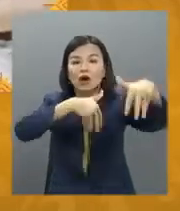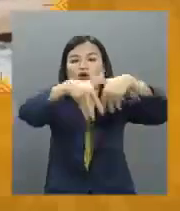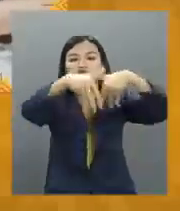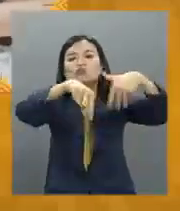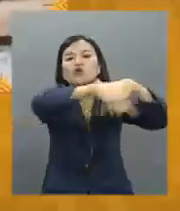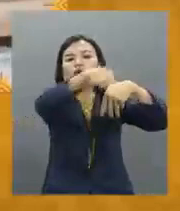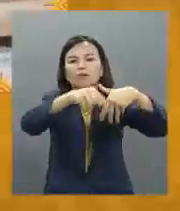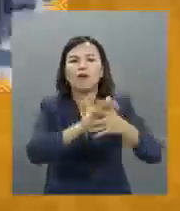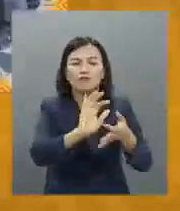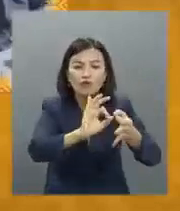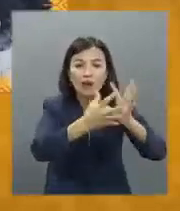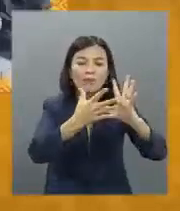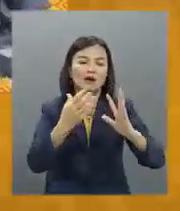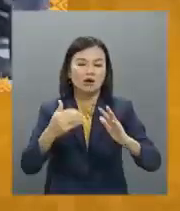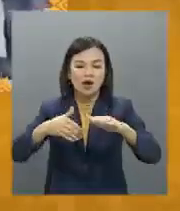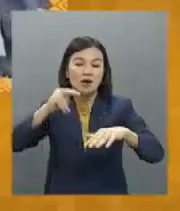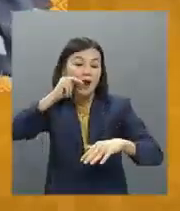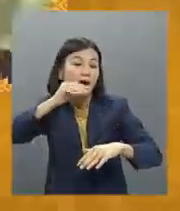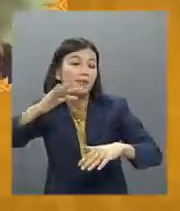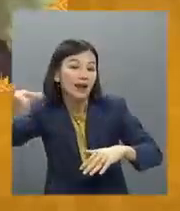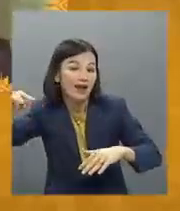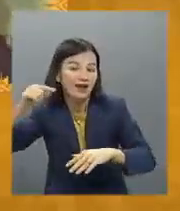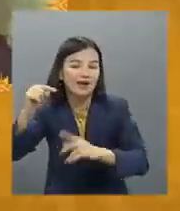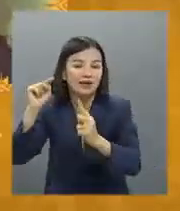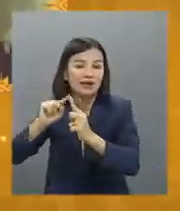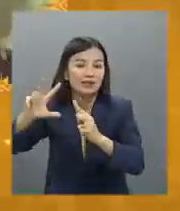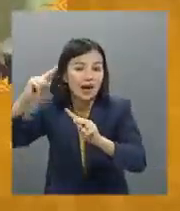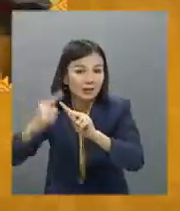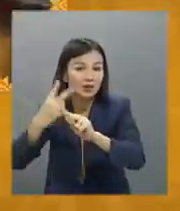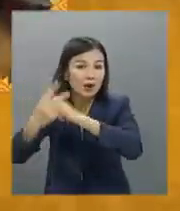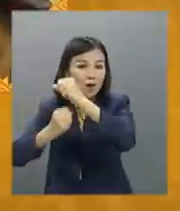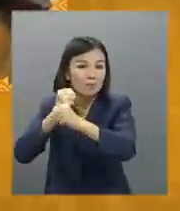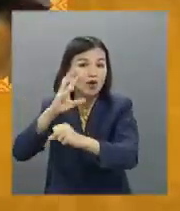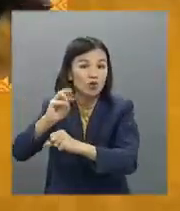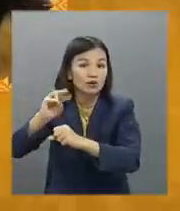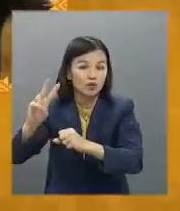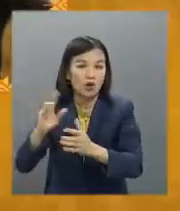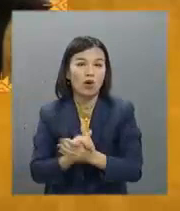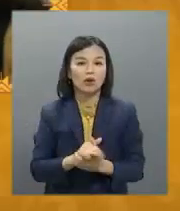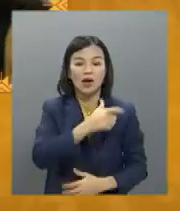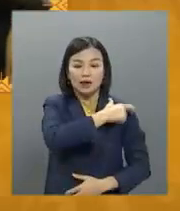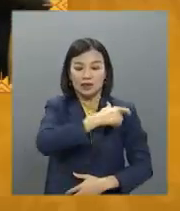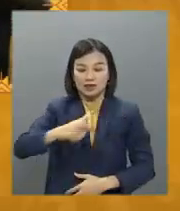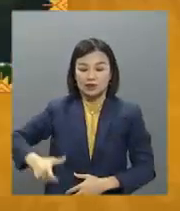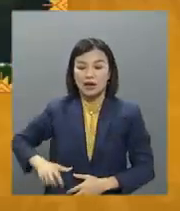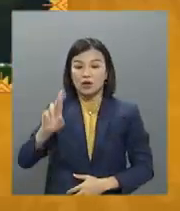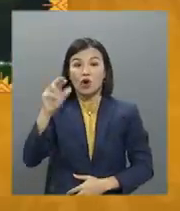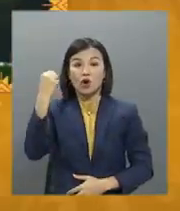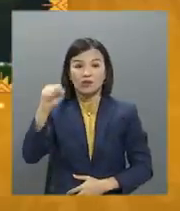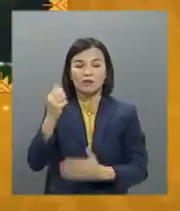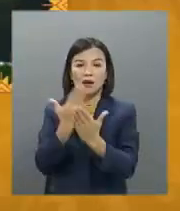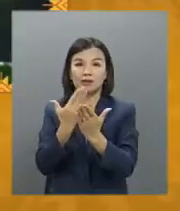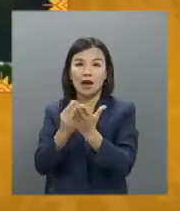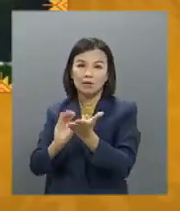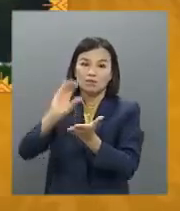การณ์เพลิงไหม้หมู่บ้านชาวมอแกนเกาะสุรินทร์จังหวัดพังงาวันที่3กุมภาพันธ์2562พระบาทสมเด็จ